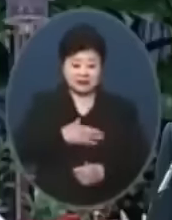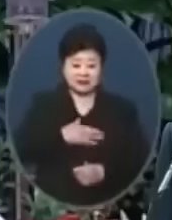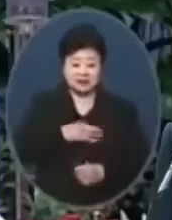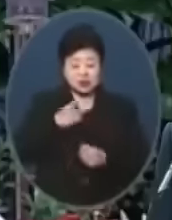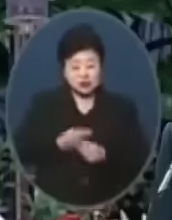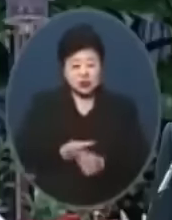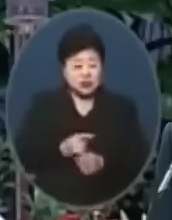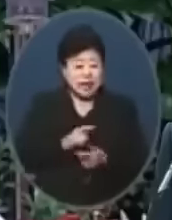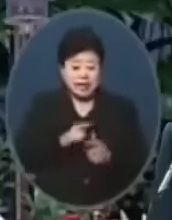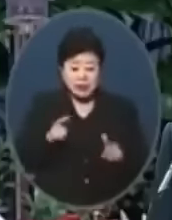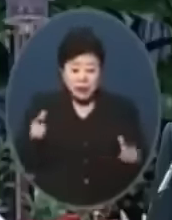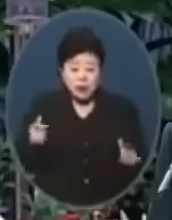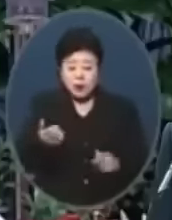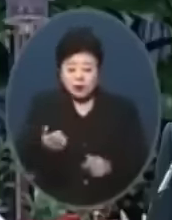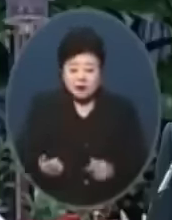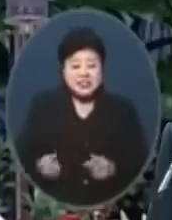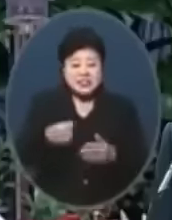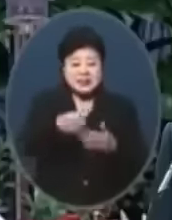우연히 된 것 아닙니다.